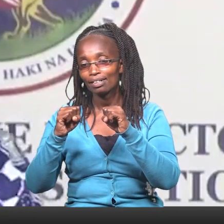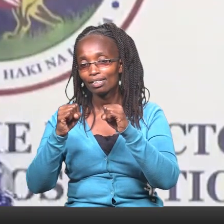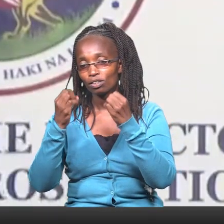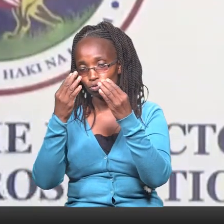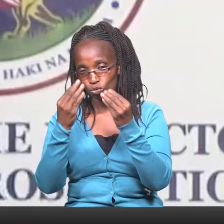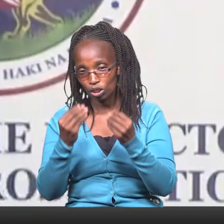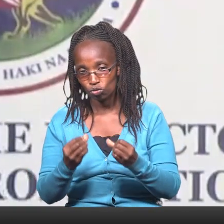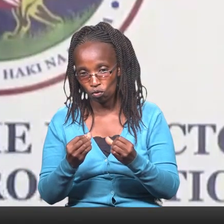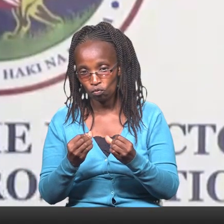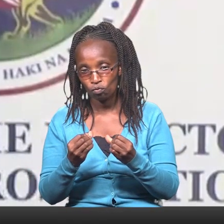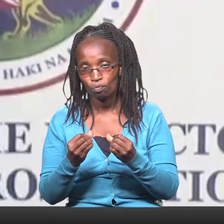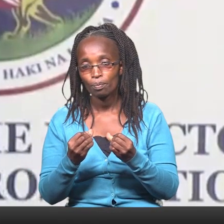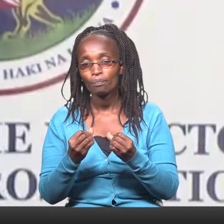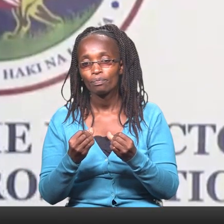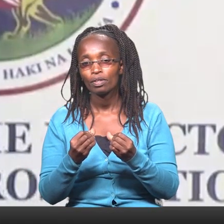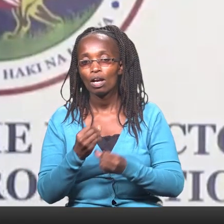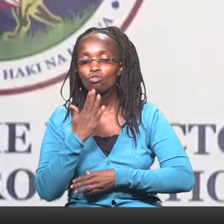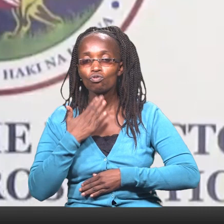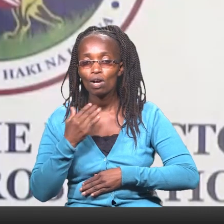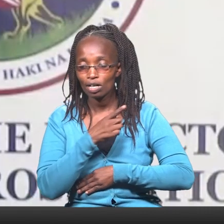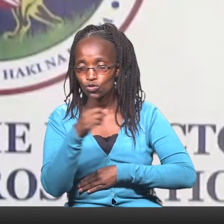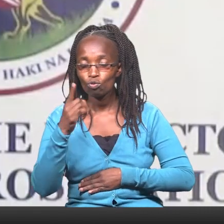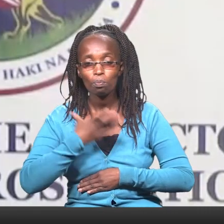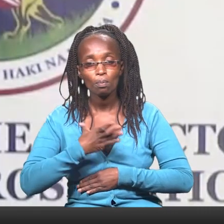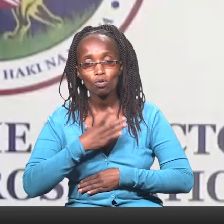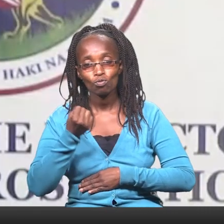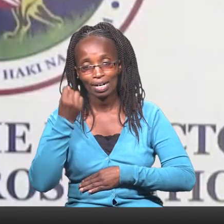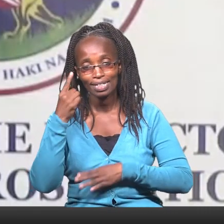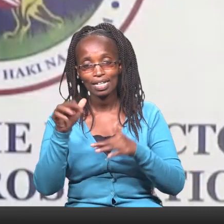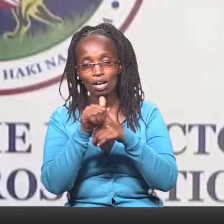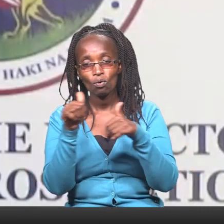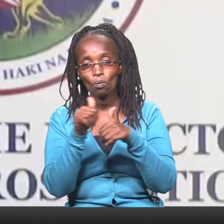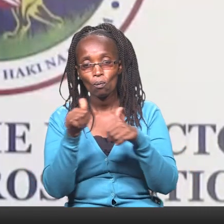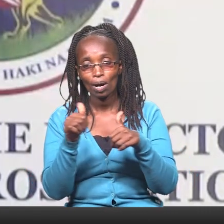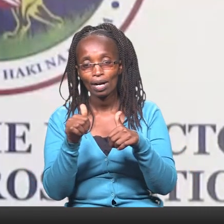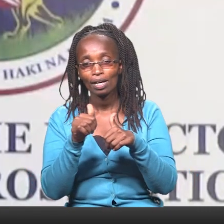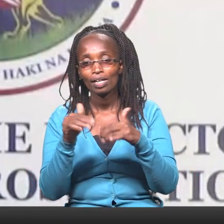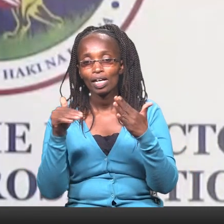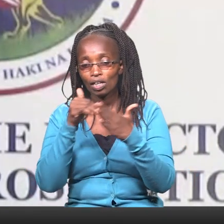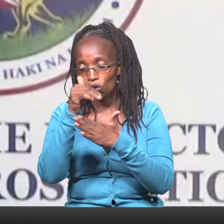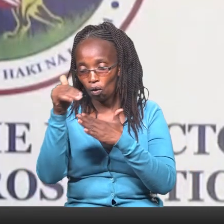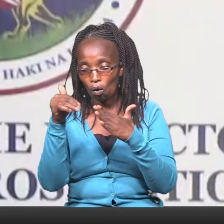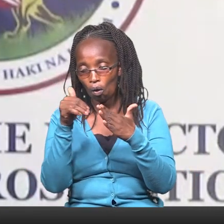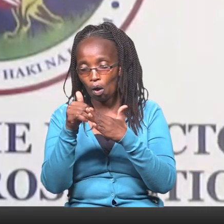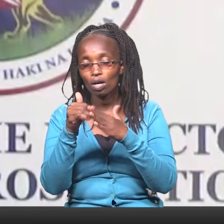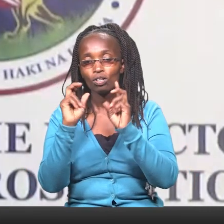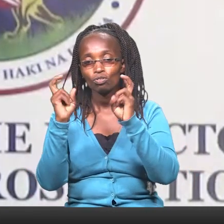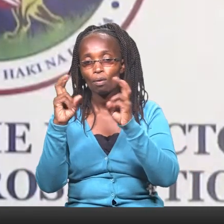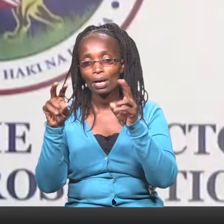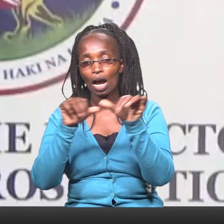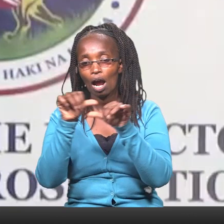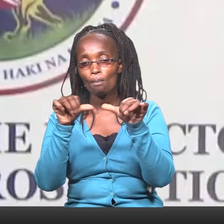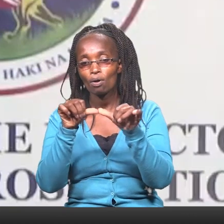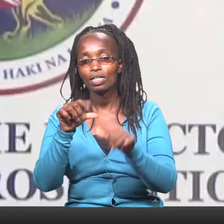masla. Hiyo nataka mufahamu vizuri sana kwa mambo ya